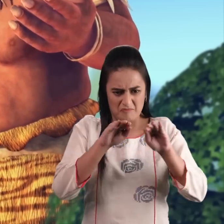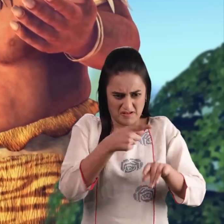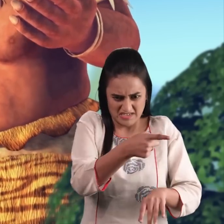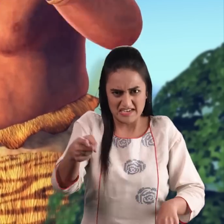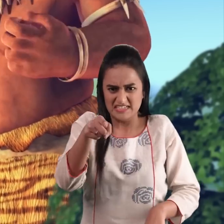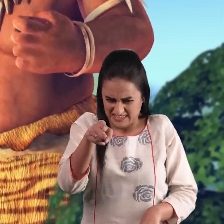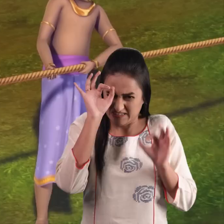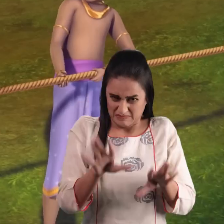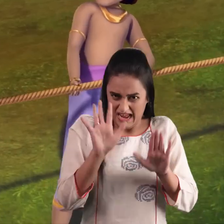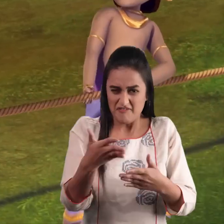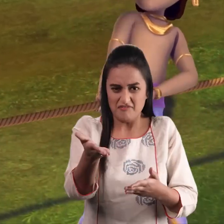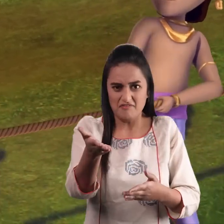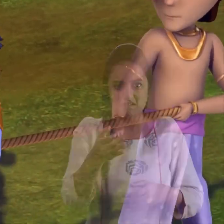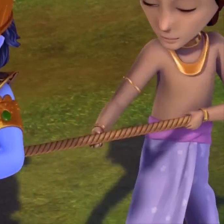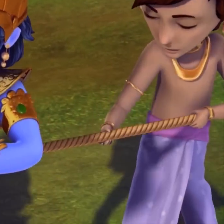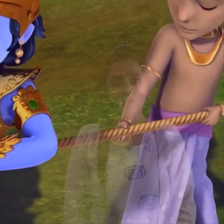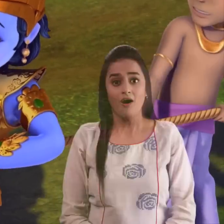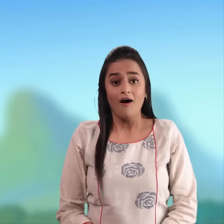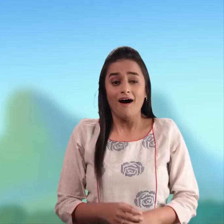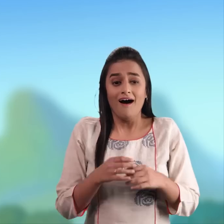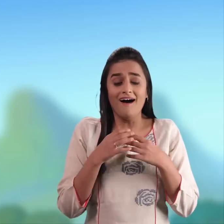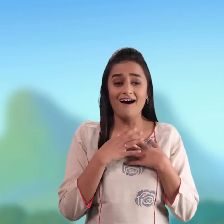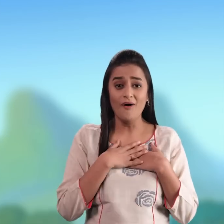इनमें से ही कोई एक वो काल है।